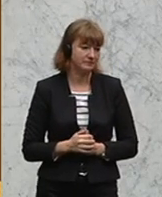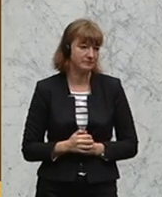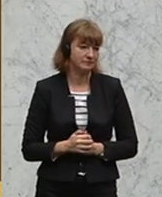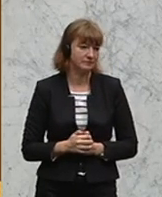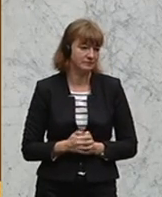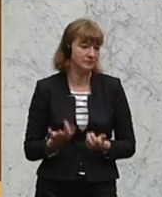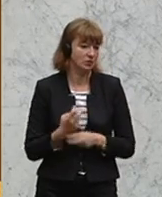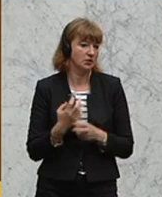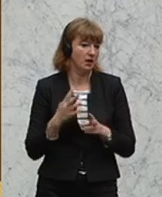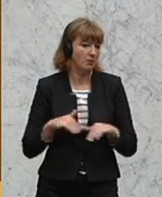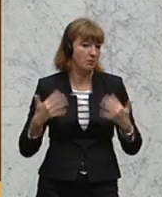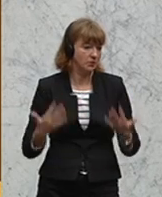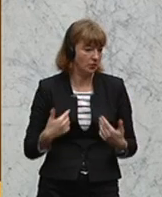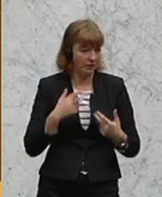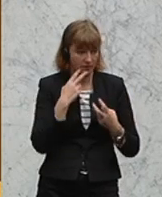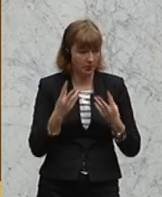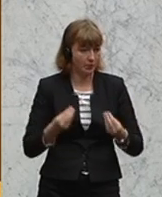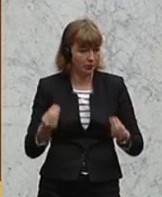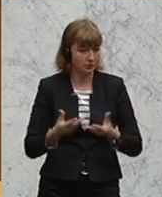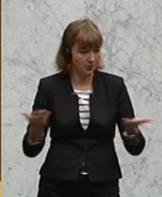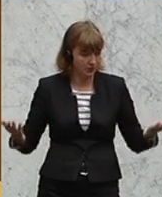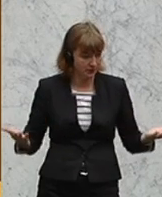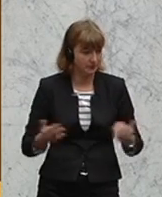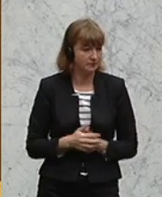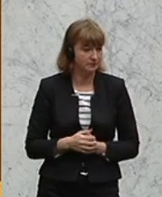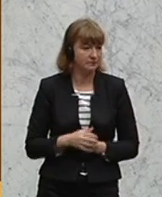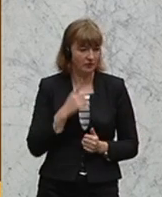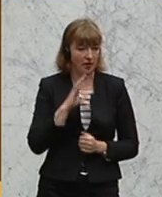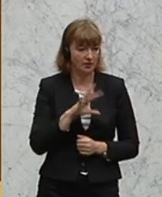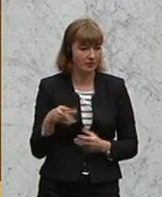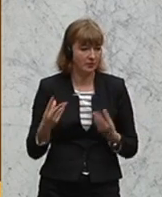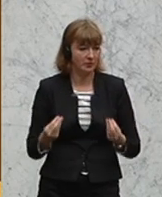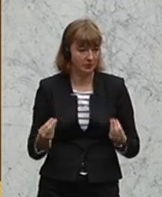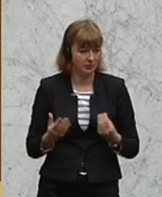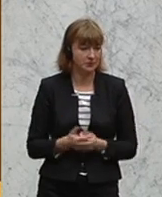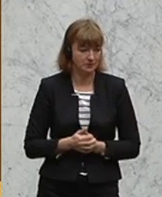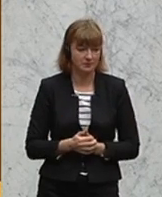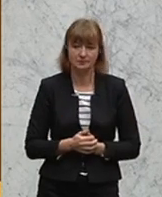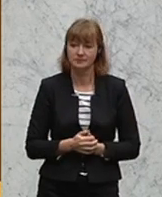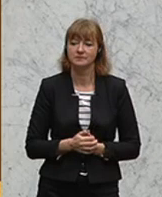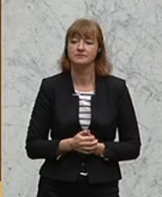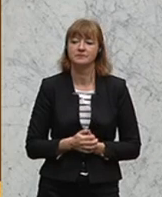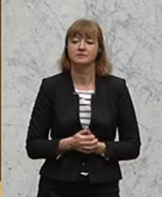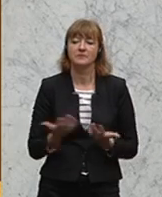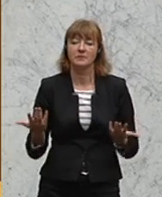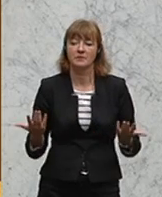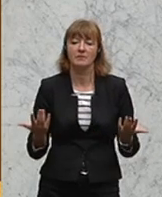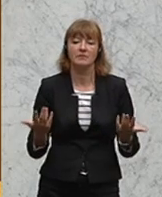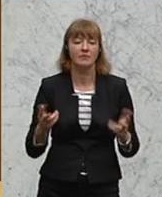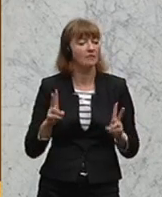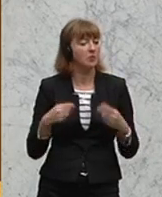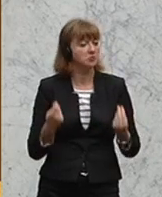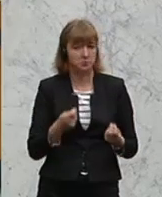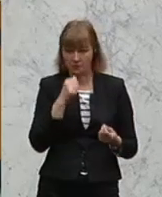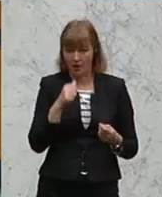Es ist das österreichische Parlament, und ich wollte Sie begrüßen auch. Ne? Ich glaube, ich wollte alle fünf begrüßen. Die Frage ist, warum gibt es